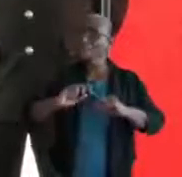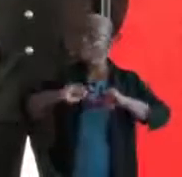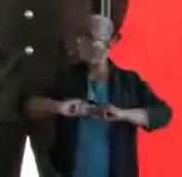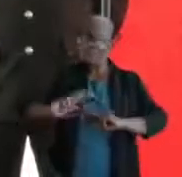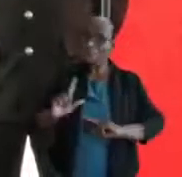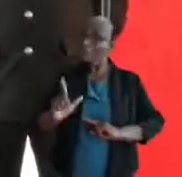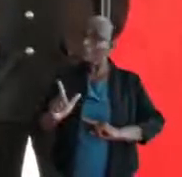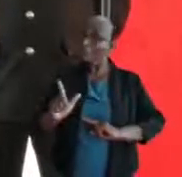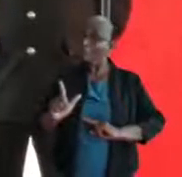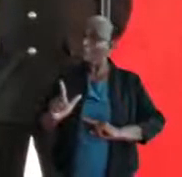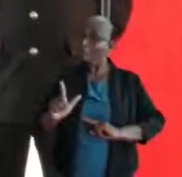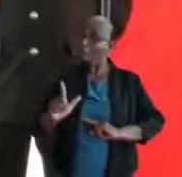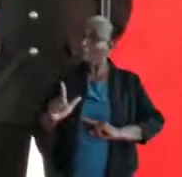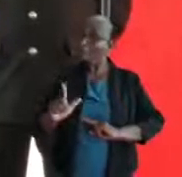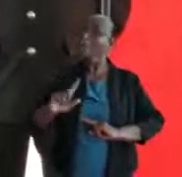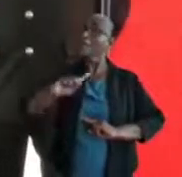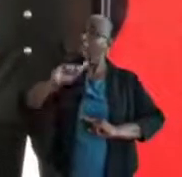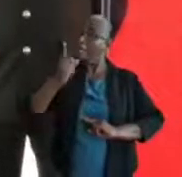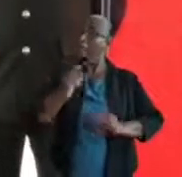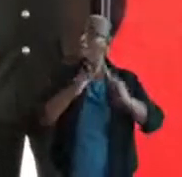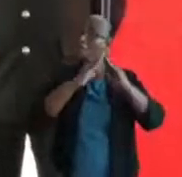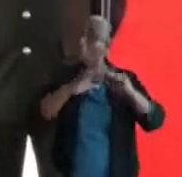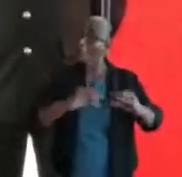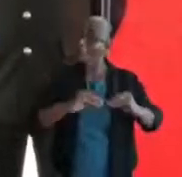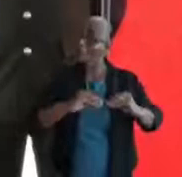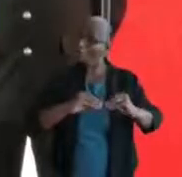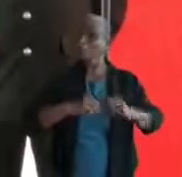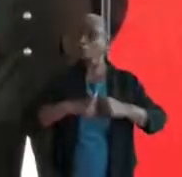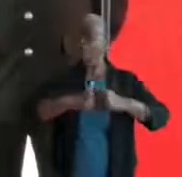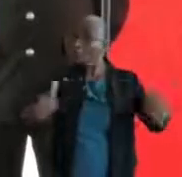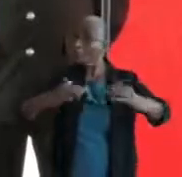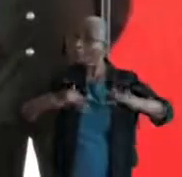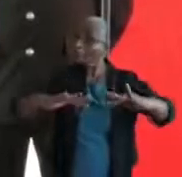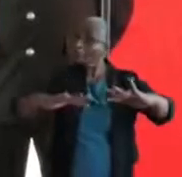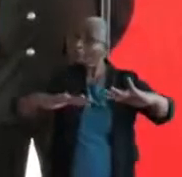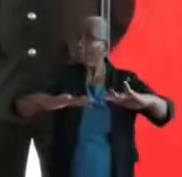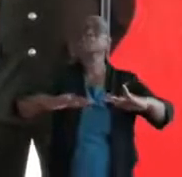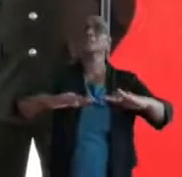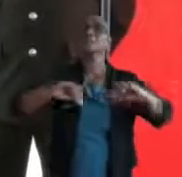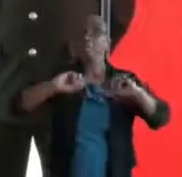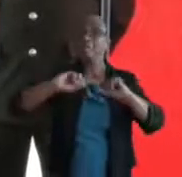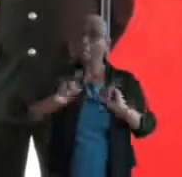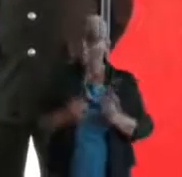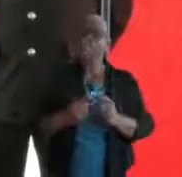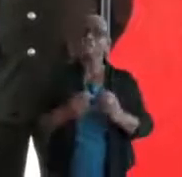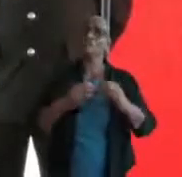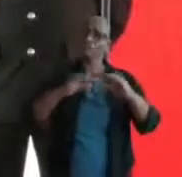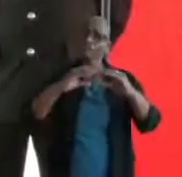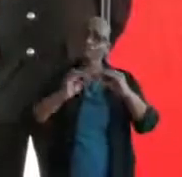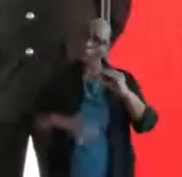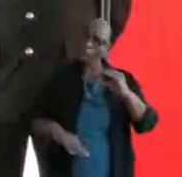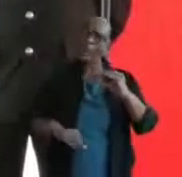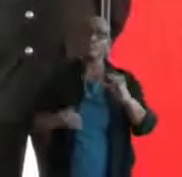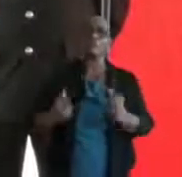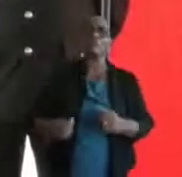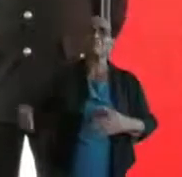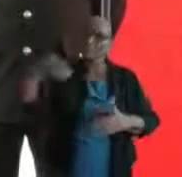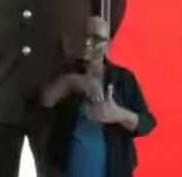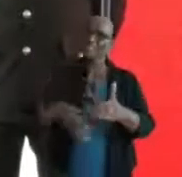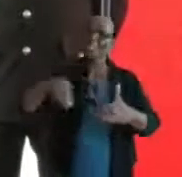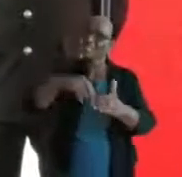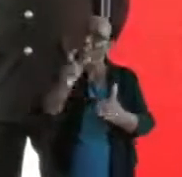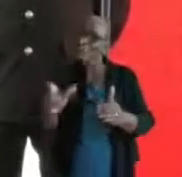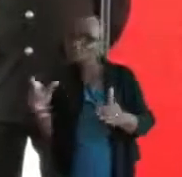voor we ons een huishouding op orde hebben de tekorten hebben weggewerkt investeerders hebben aangetrokken